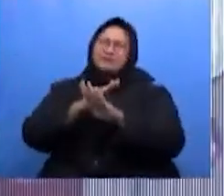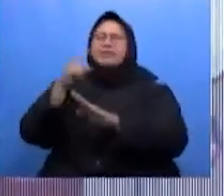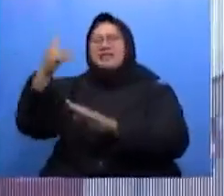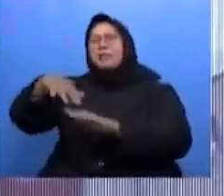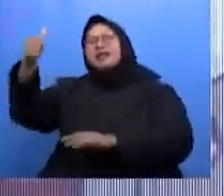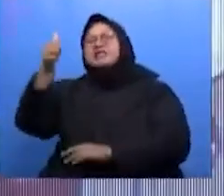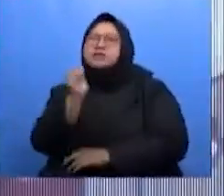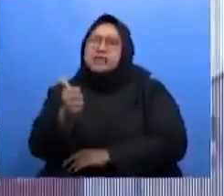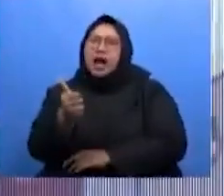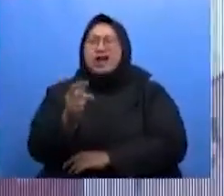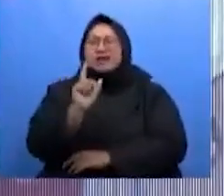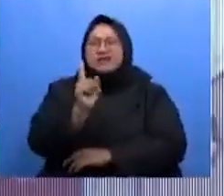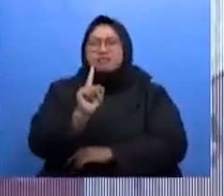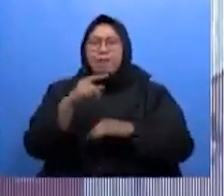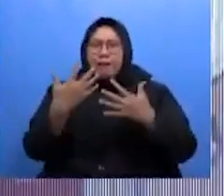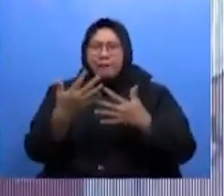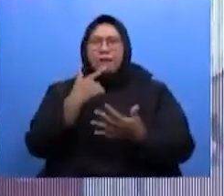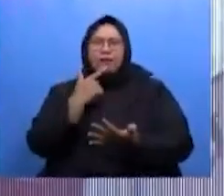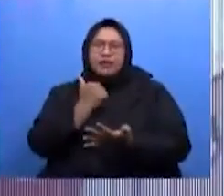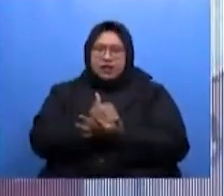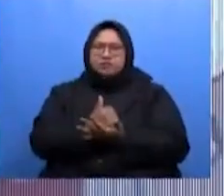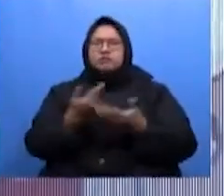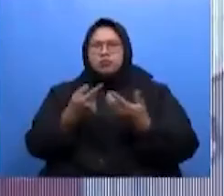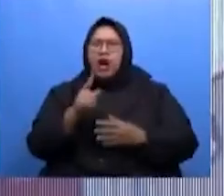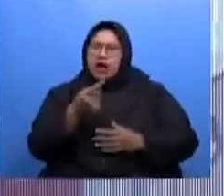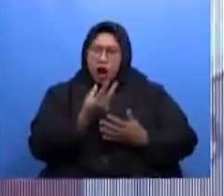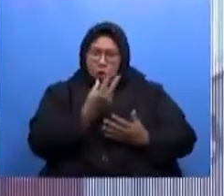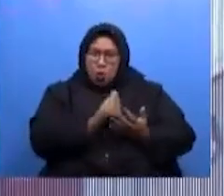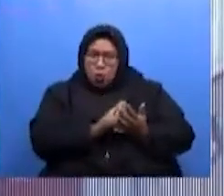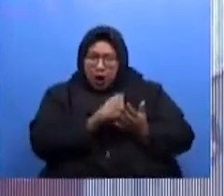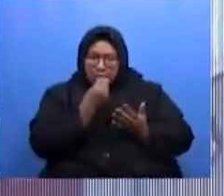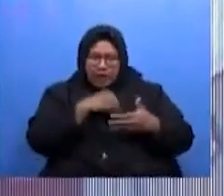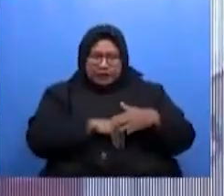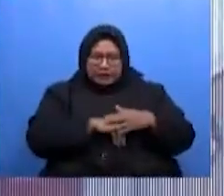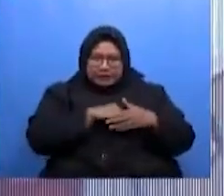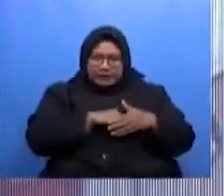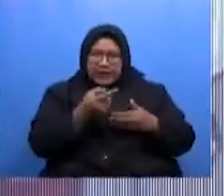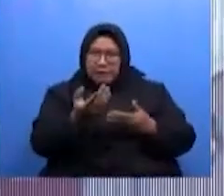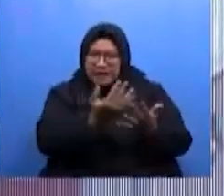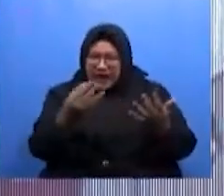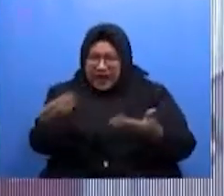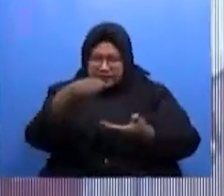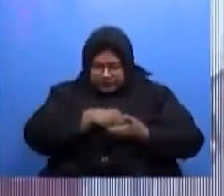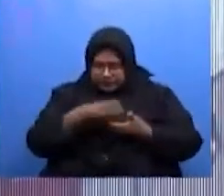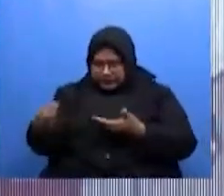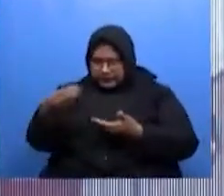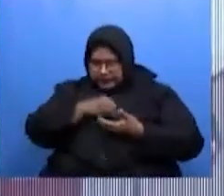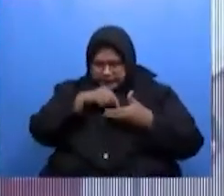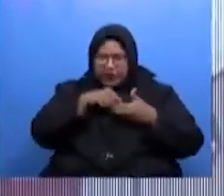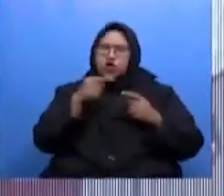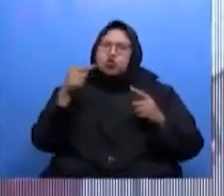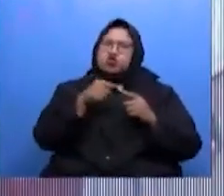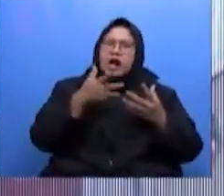karena apa penting bagi kita setiap rupiah uang yang kita dapatkan dari masyarakat tujuannya adalah